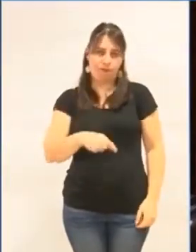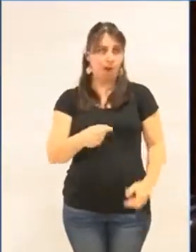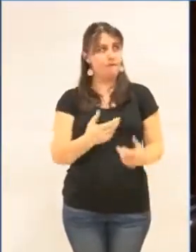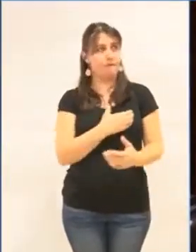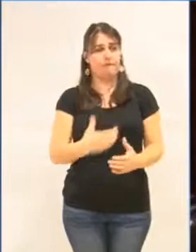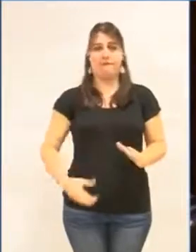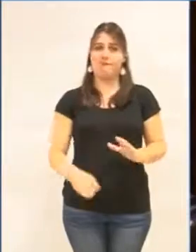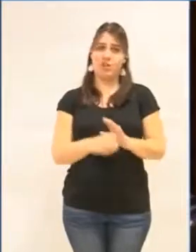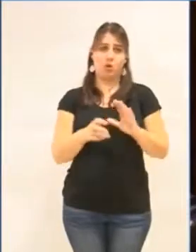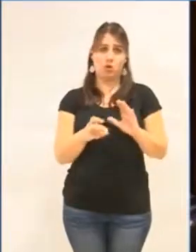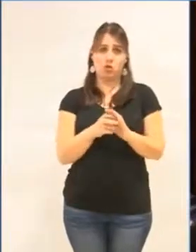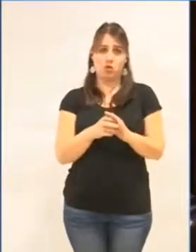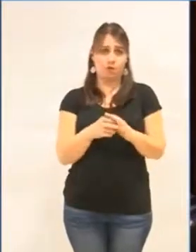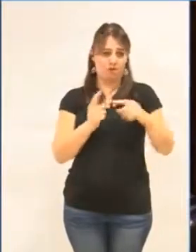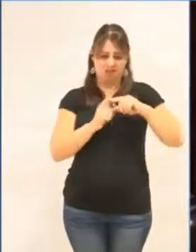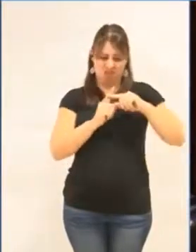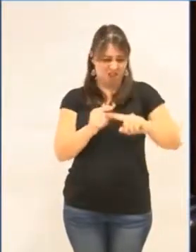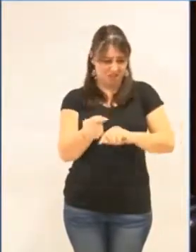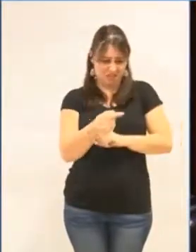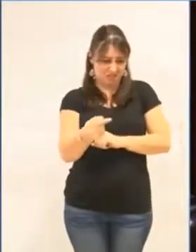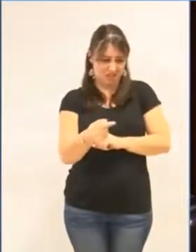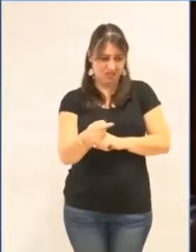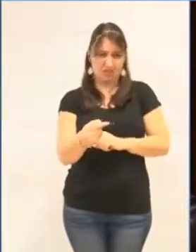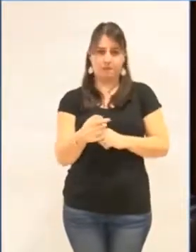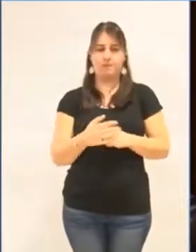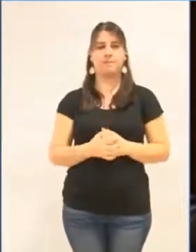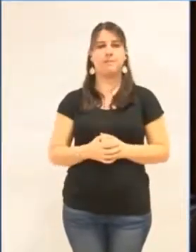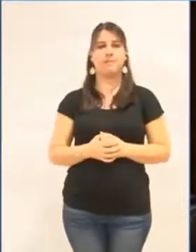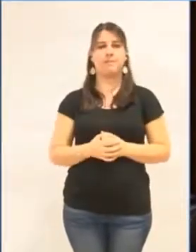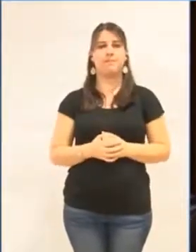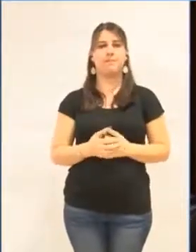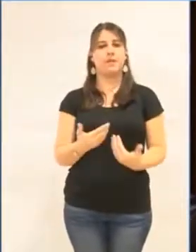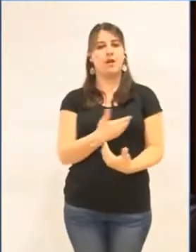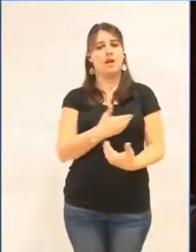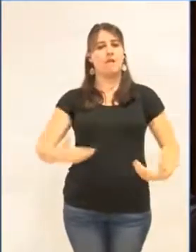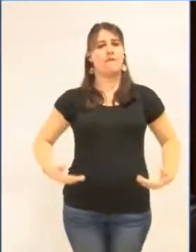Grenoble. Je terminerai sur 2 points.